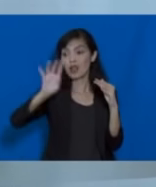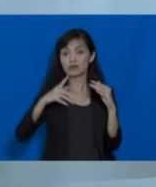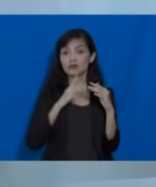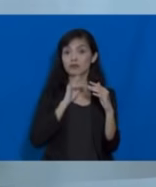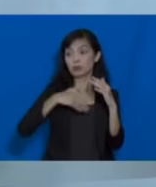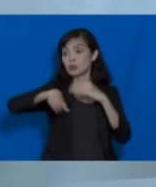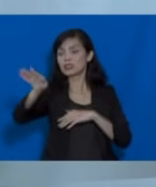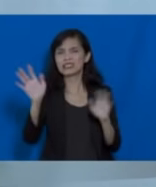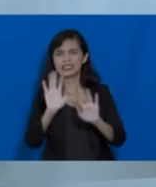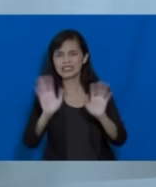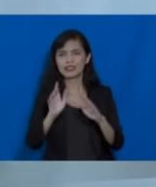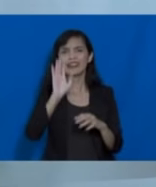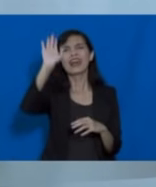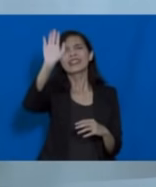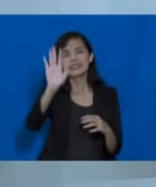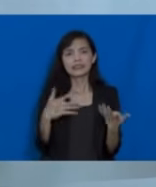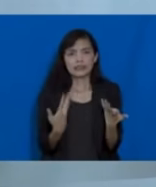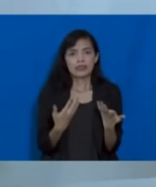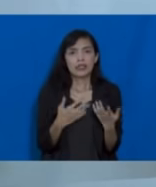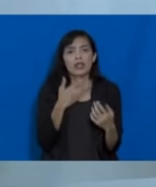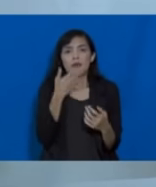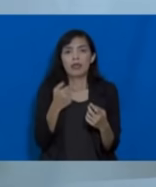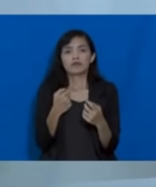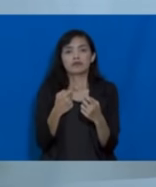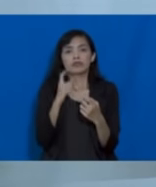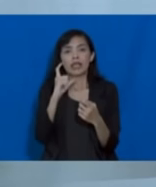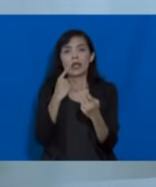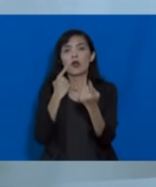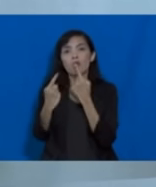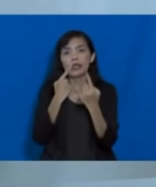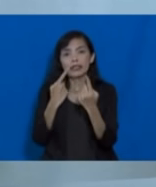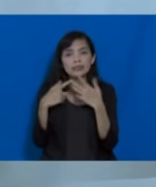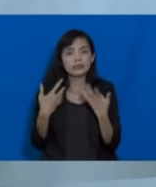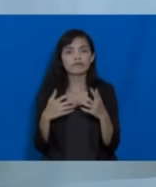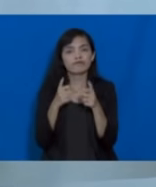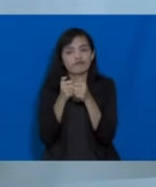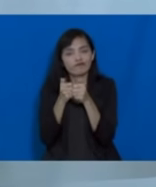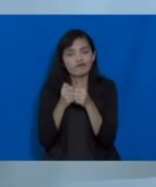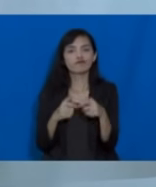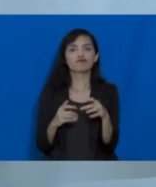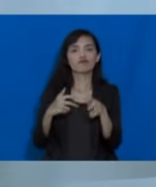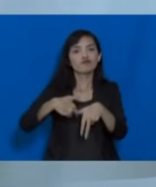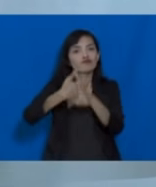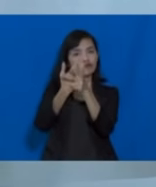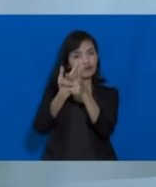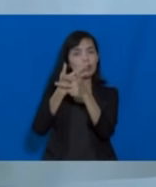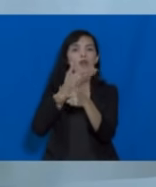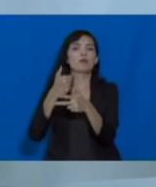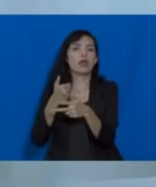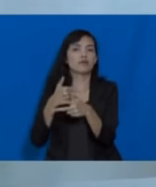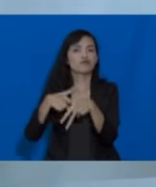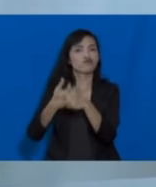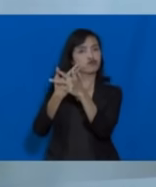lakukan komunikasi sosial dengan menggunakan jaringan telekomunikasi yang sudah kita miliki